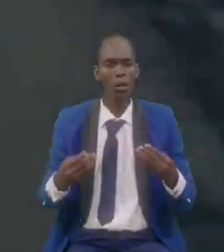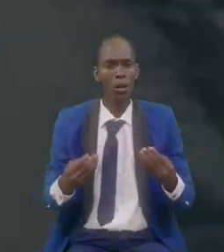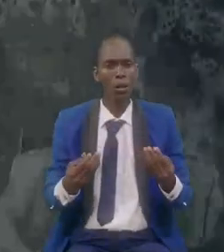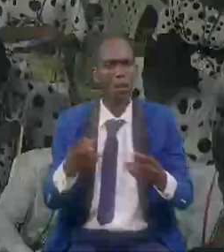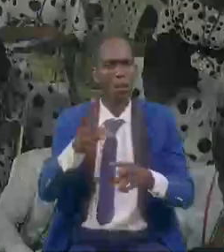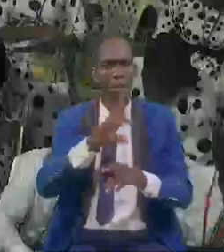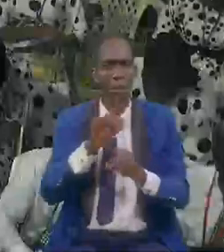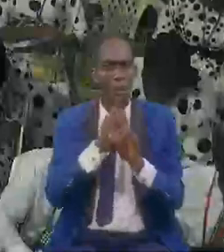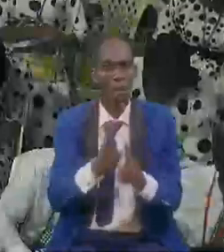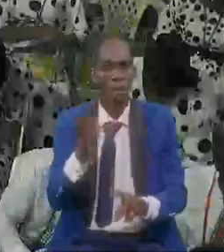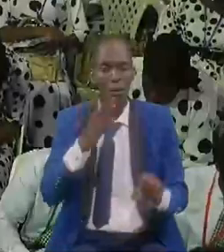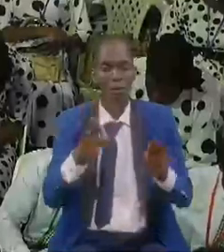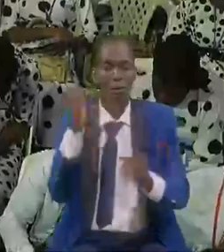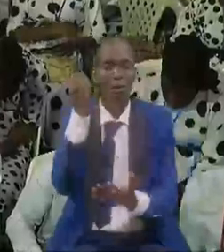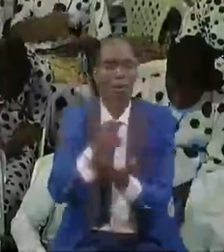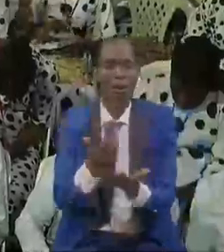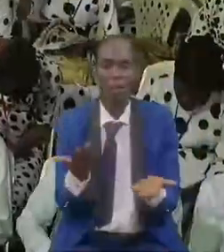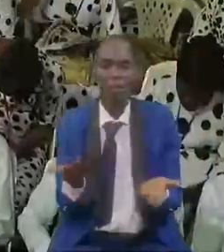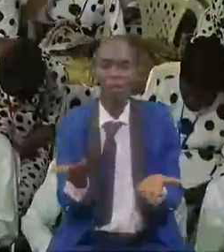Il n'a pas la main là-bas.